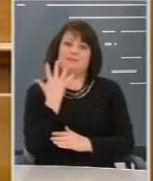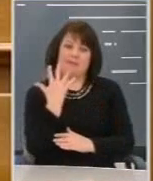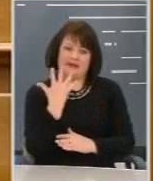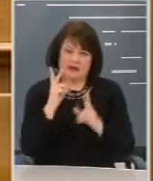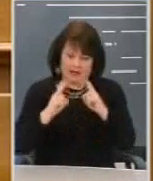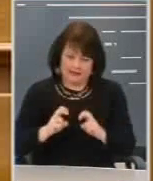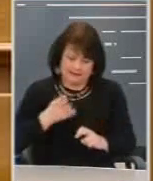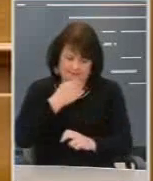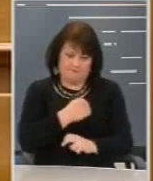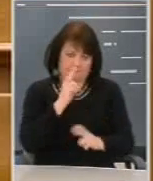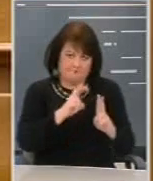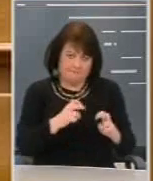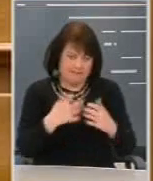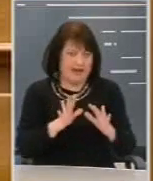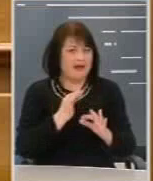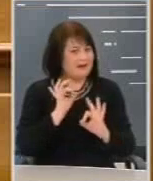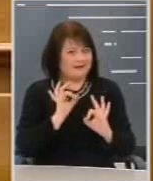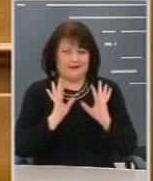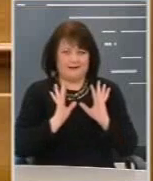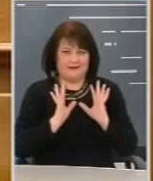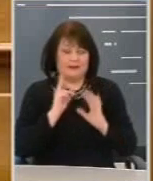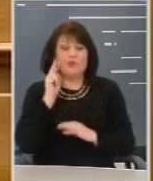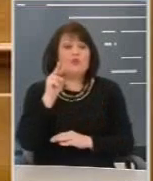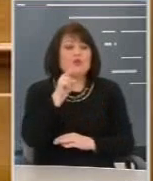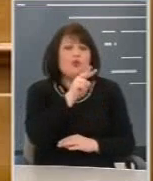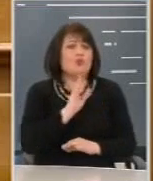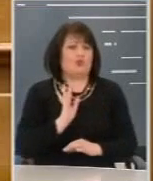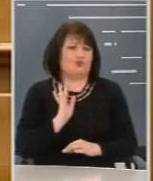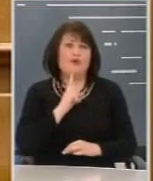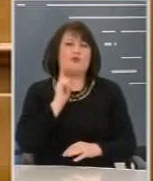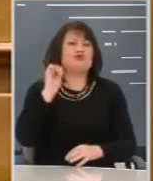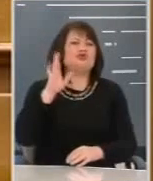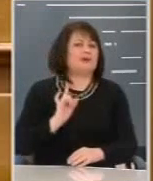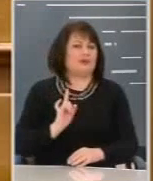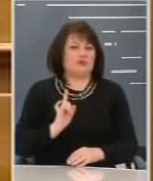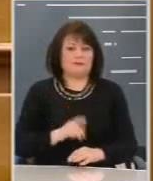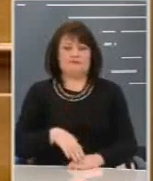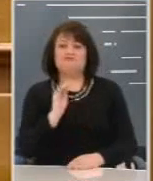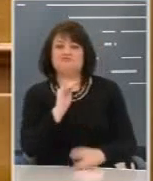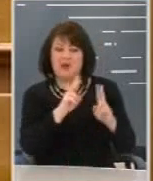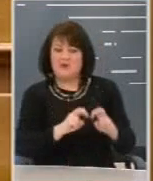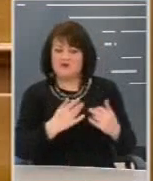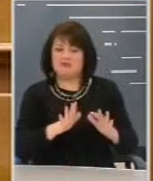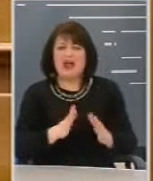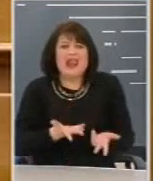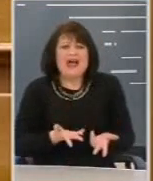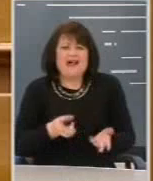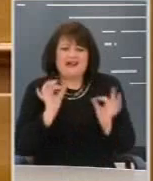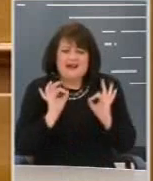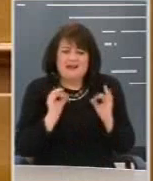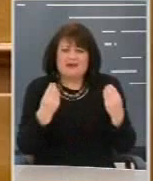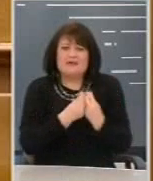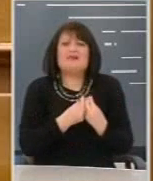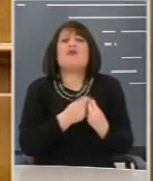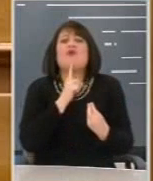είναι κανονικός έλεγχος. Δεν αποτελεί έλεγχο ή επισκόπηση σύμφωνα με τα διεθνή ελεγχτικά πρότυπα. Άρα εκλείδει ένας έλεγχος μη συμβατός